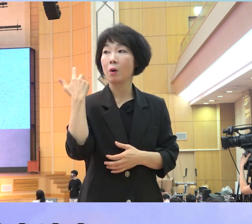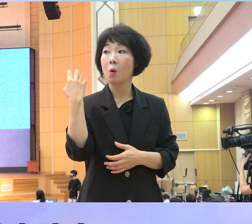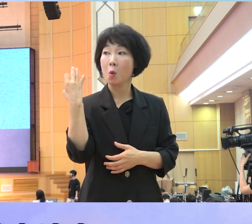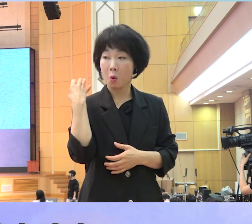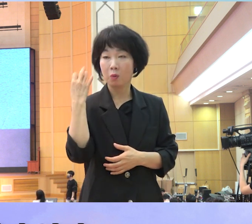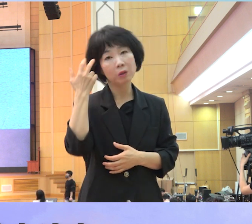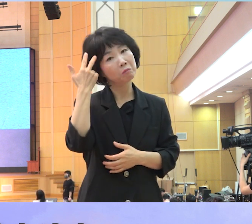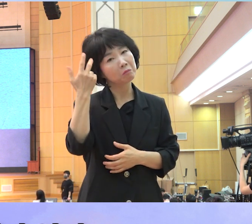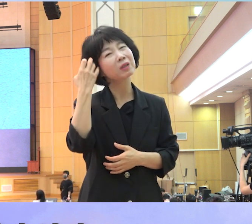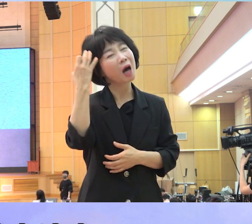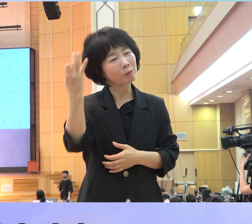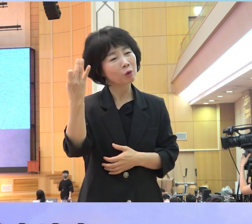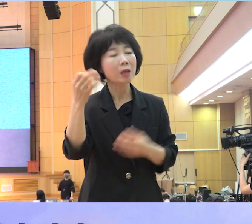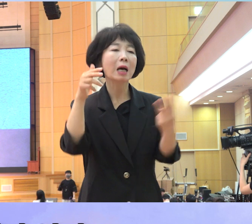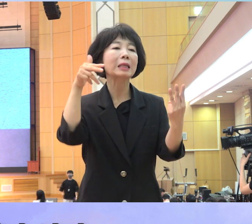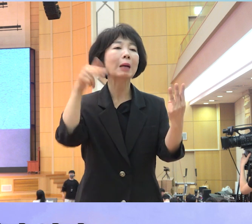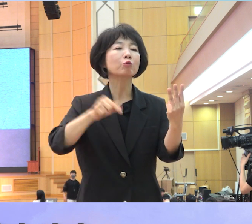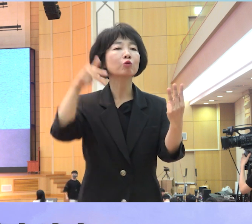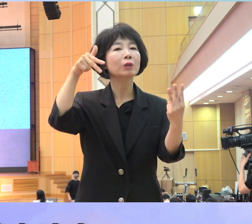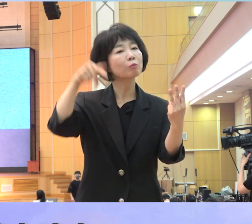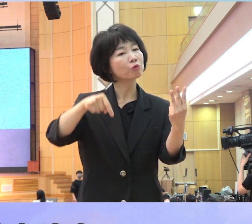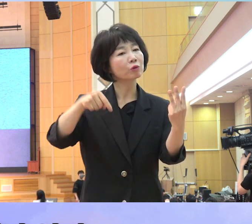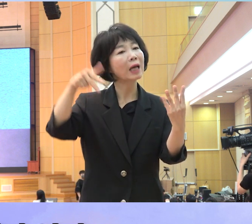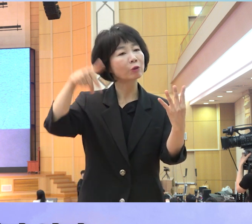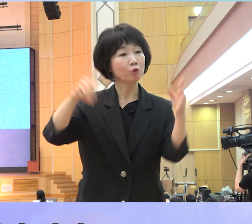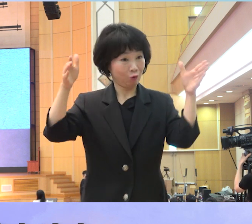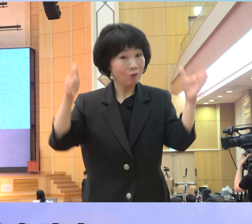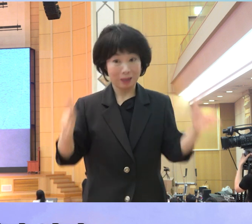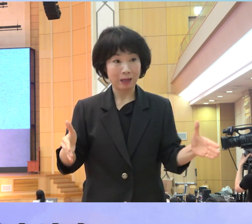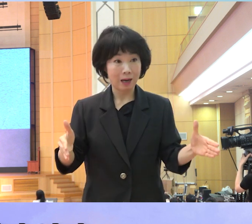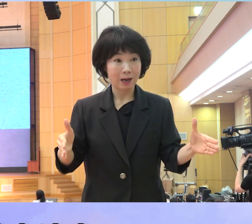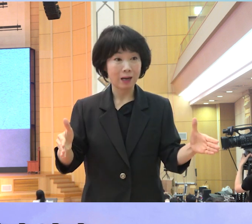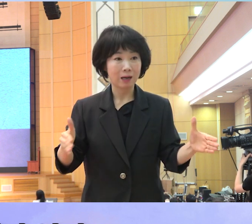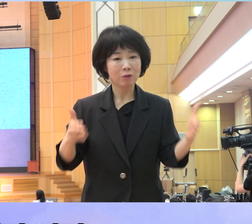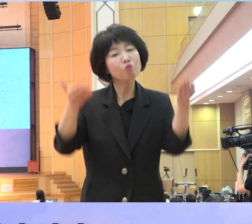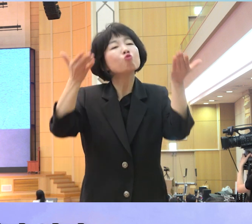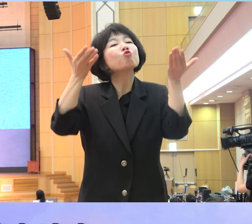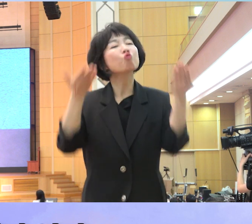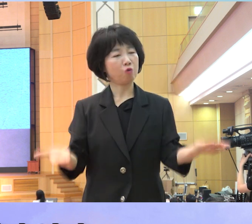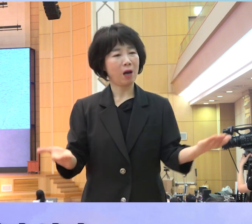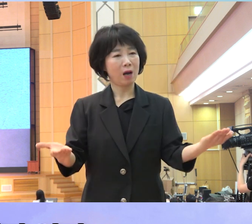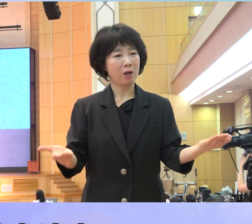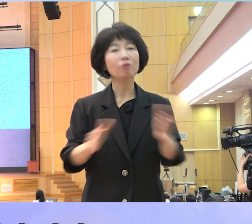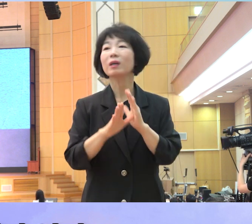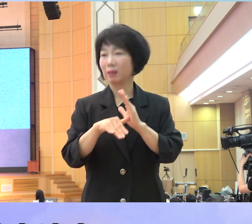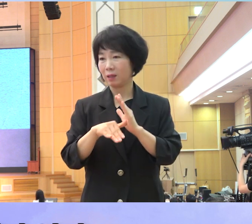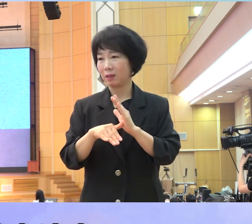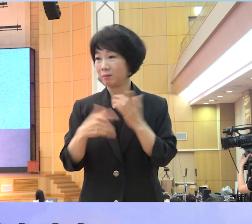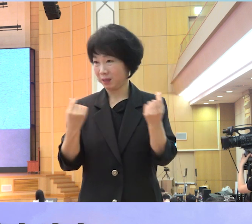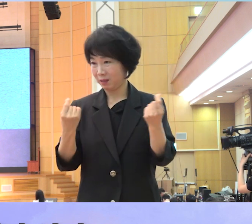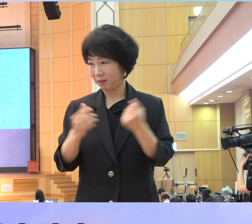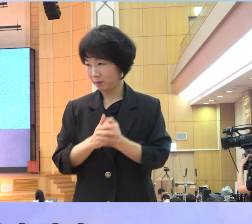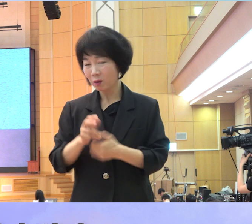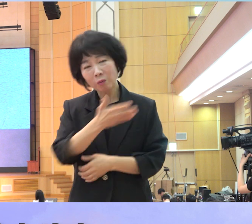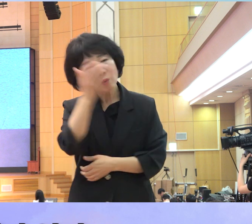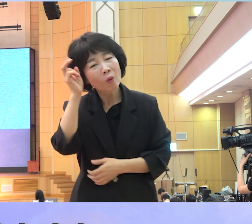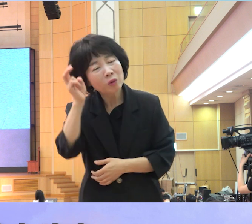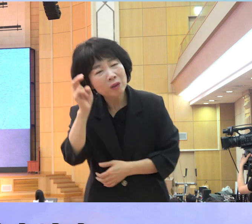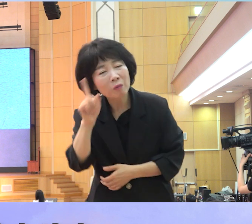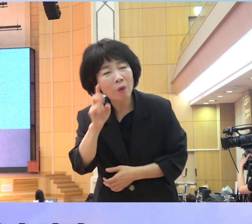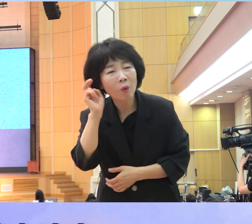다음 주까지 이 3주 동안이 가장 피크철이고 휴가철인데, 여러분 혹시 뭐